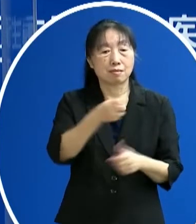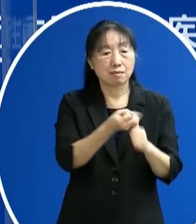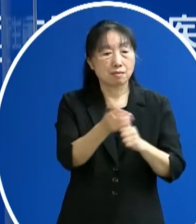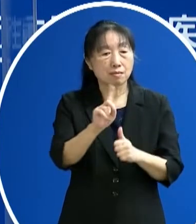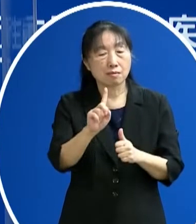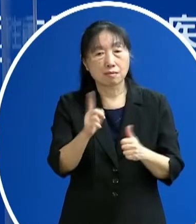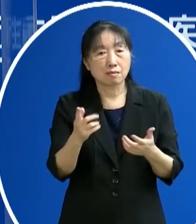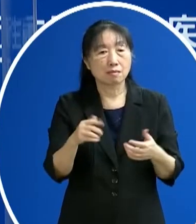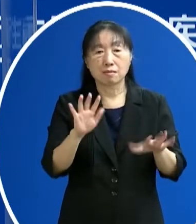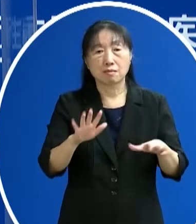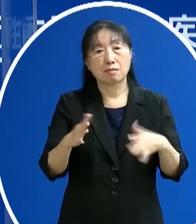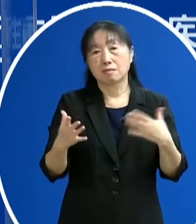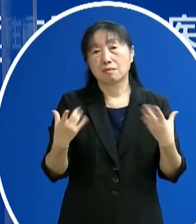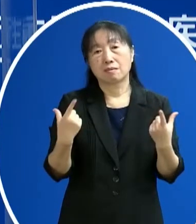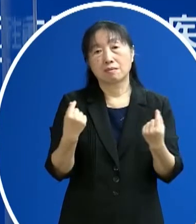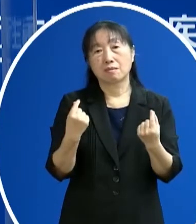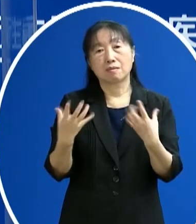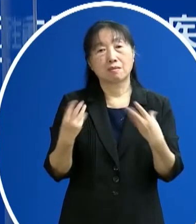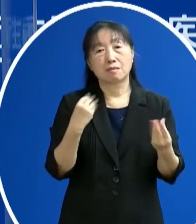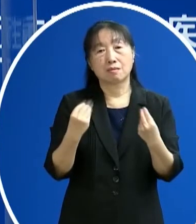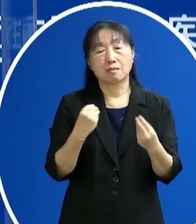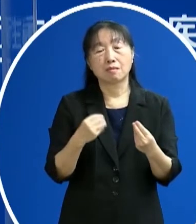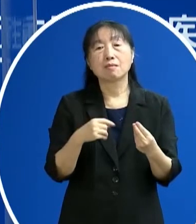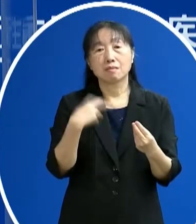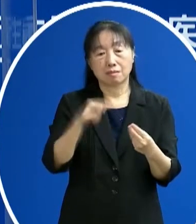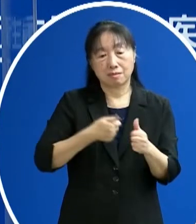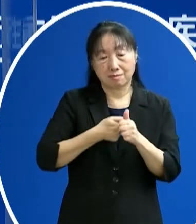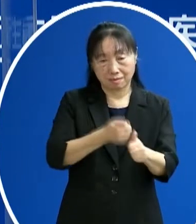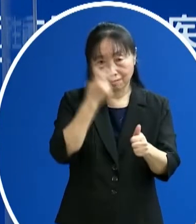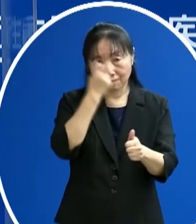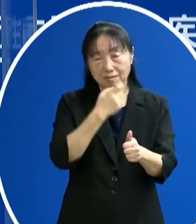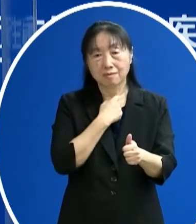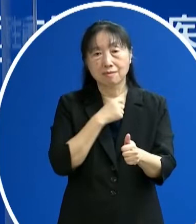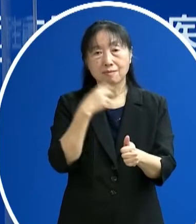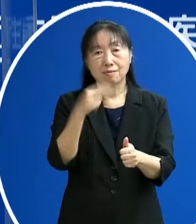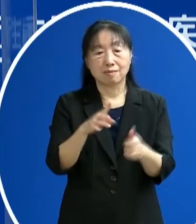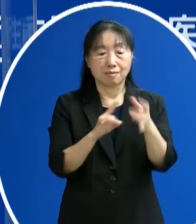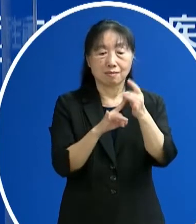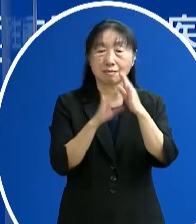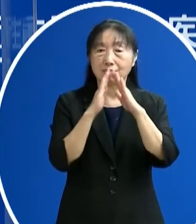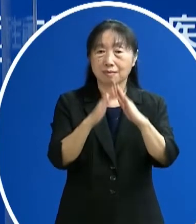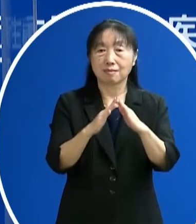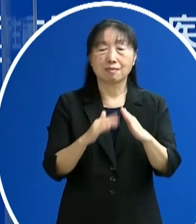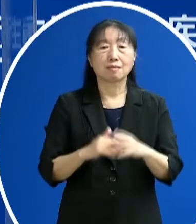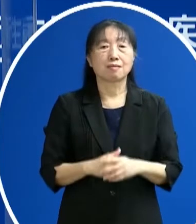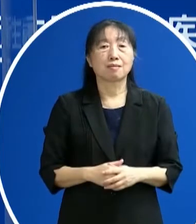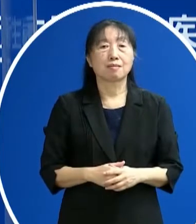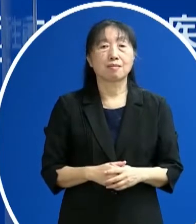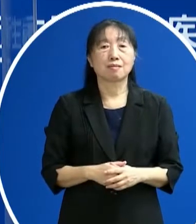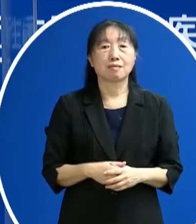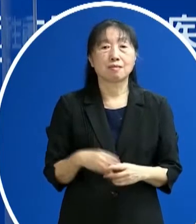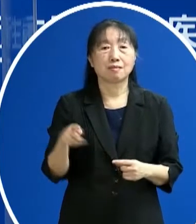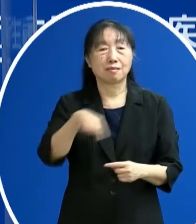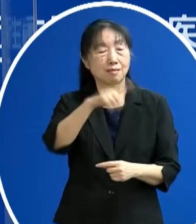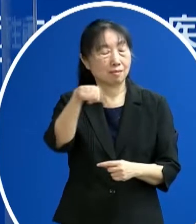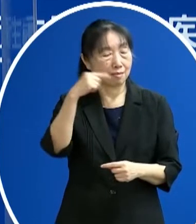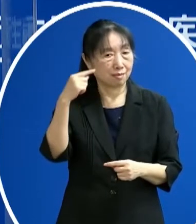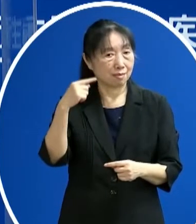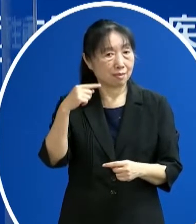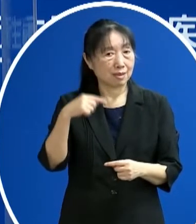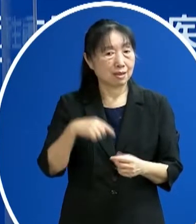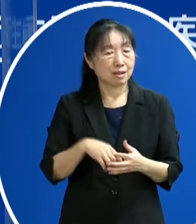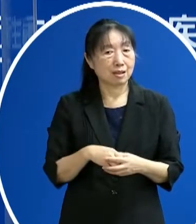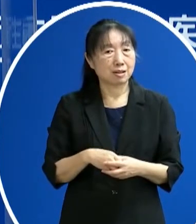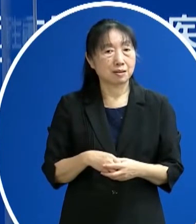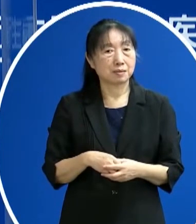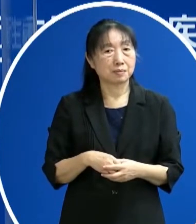说完全的清楚，这也是在查的一条线，那还有新竹市相关的，大家记得是